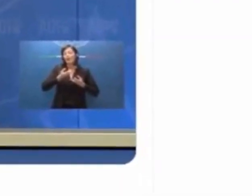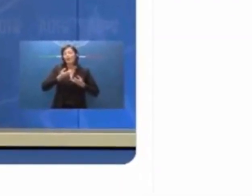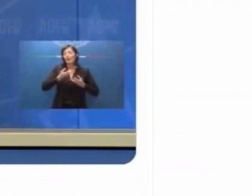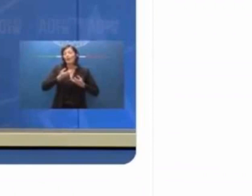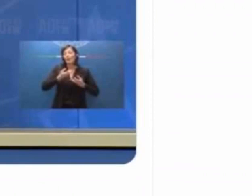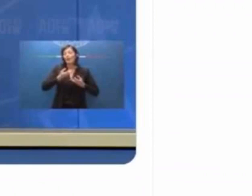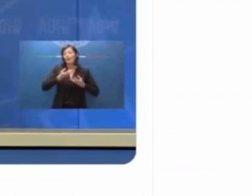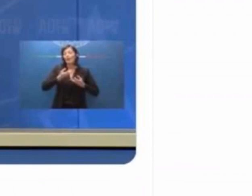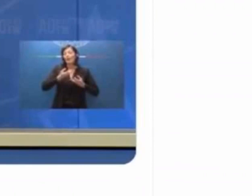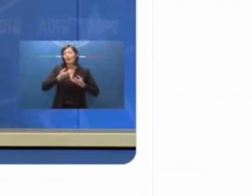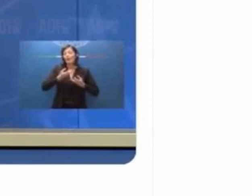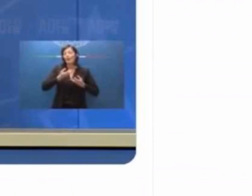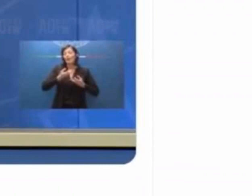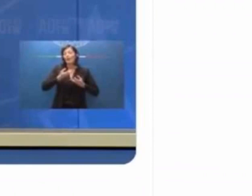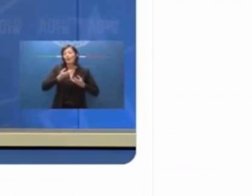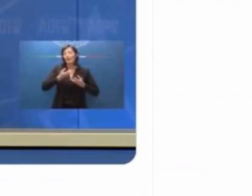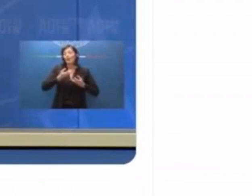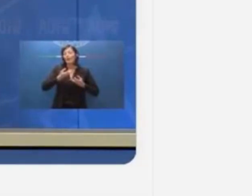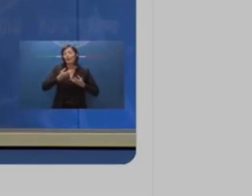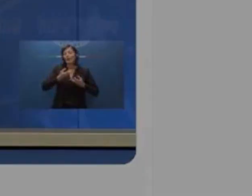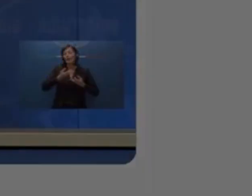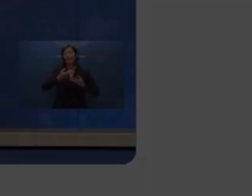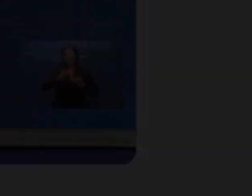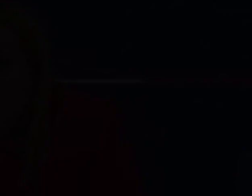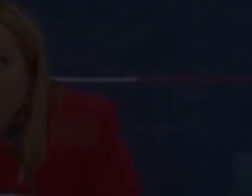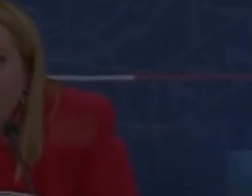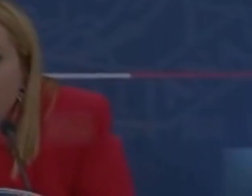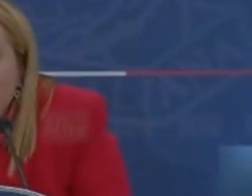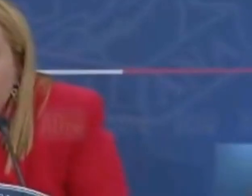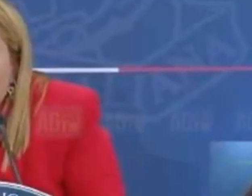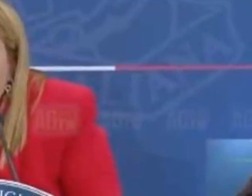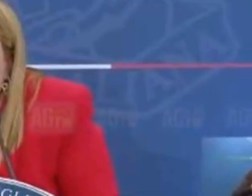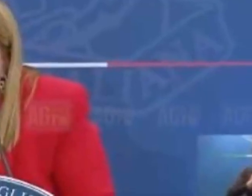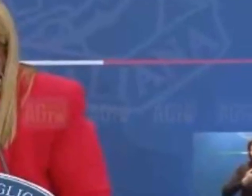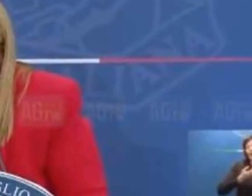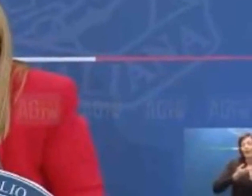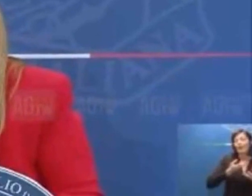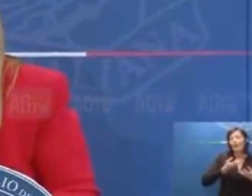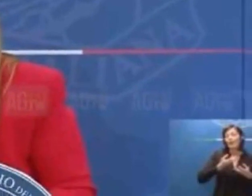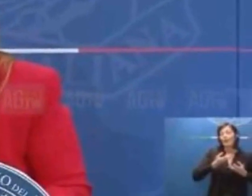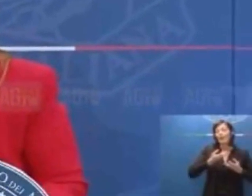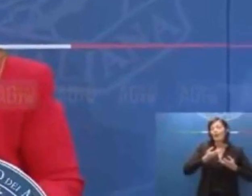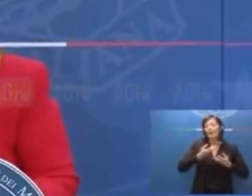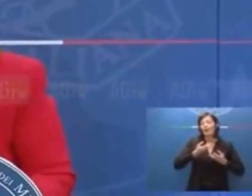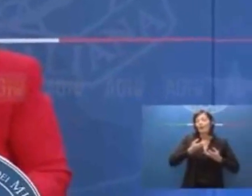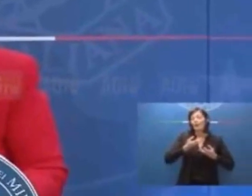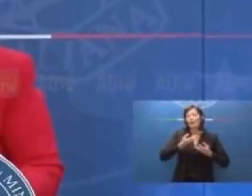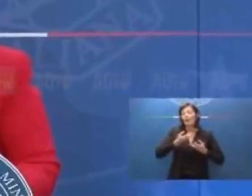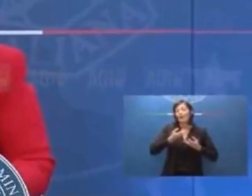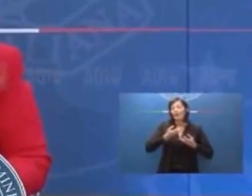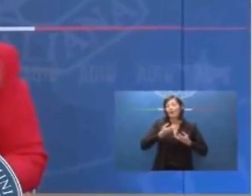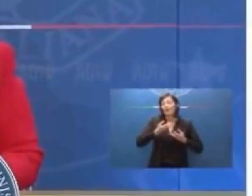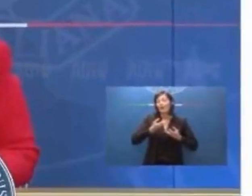di chiunque è il sale della democrazia. Ma perché insultarle in modo greve e volgare? Perché